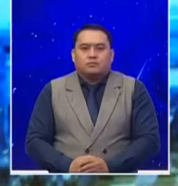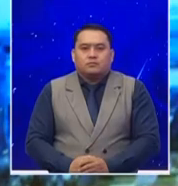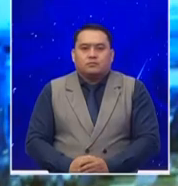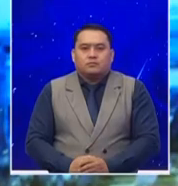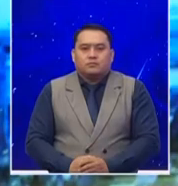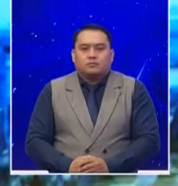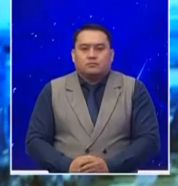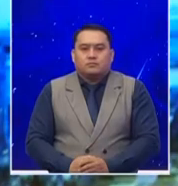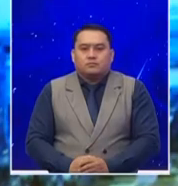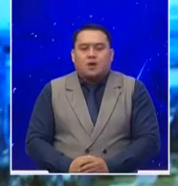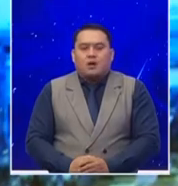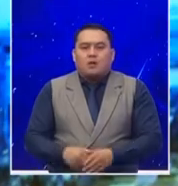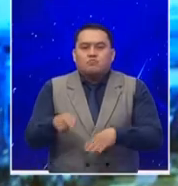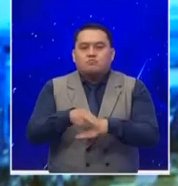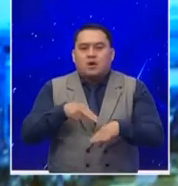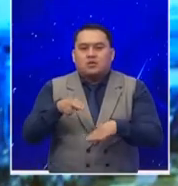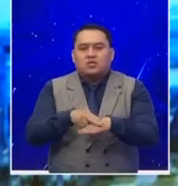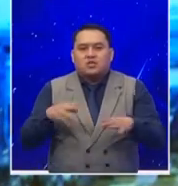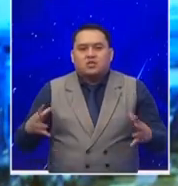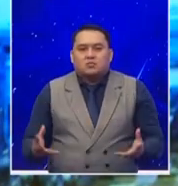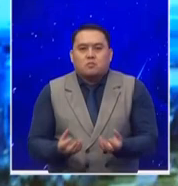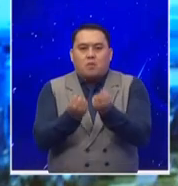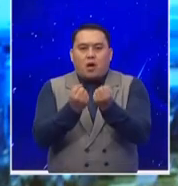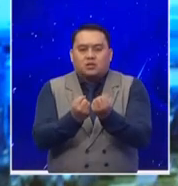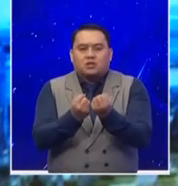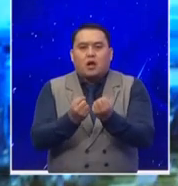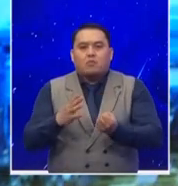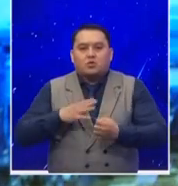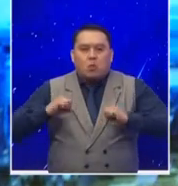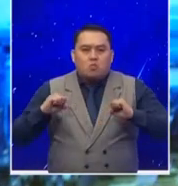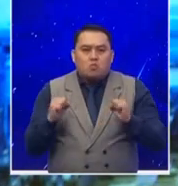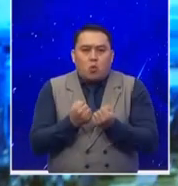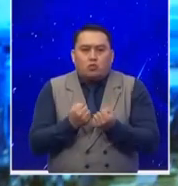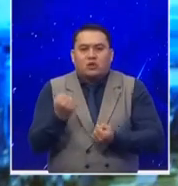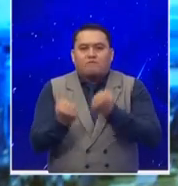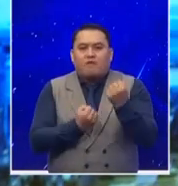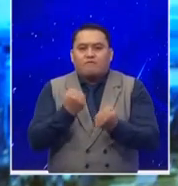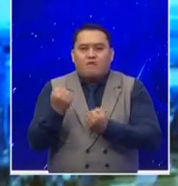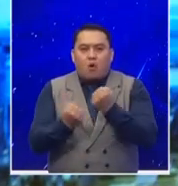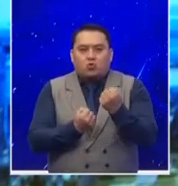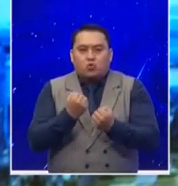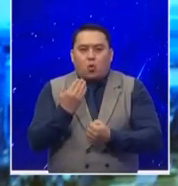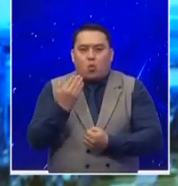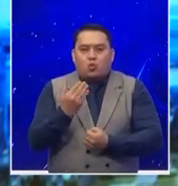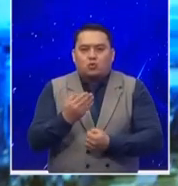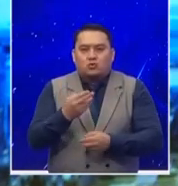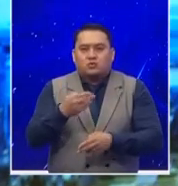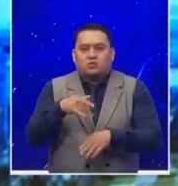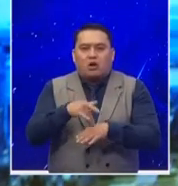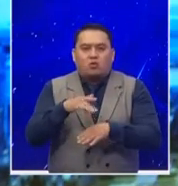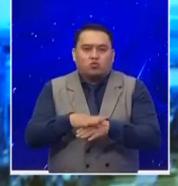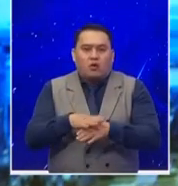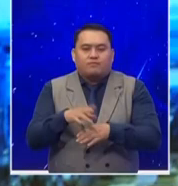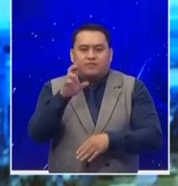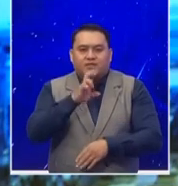Мороз чуть было не лишил жизни автолюбителя. Полицейские Алматинской области помогли замерзающему на трассе водителю, у которого в дороге